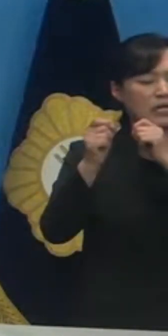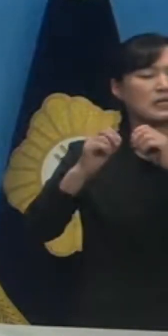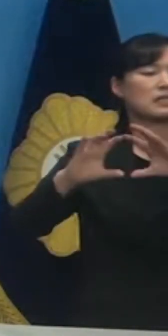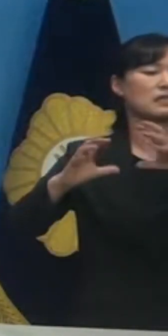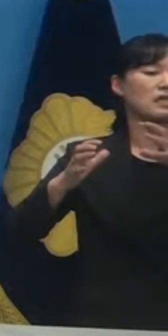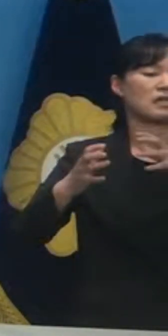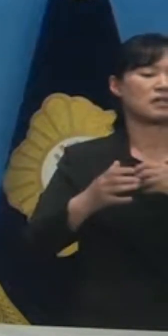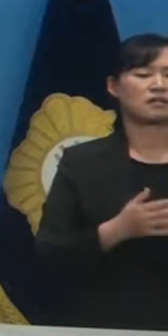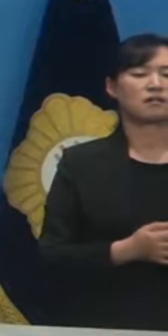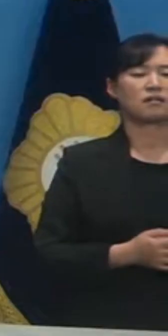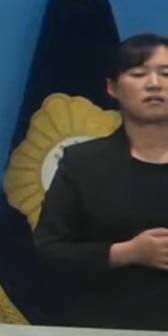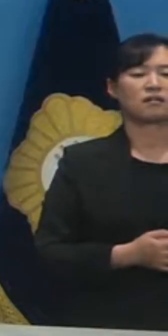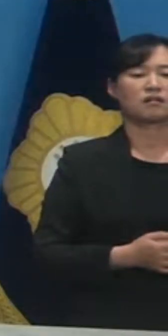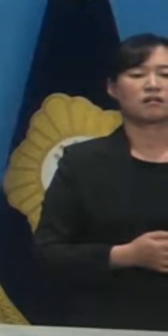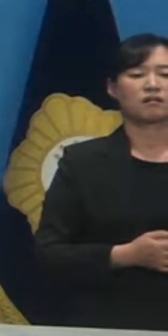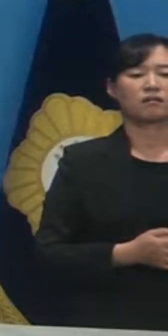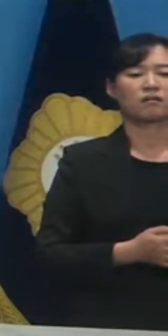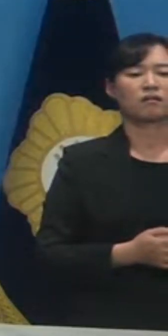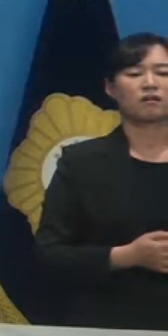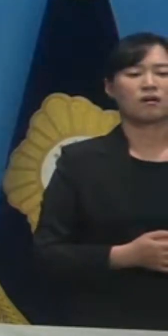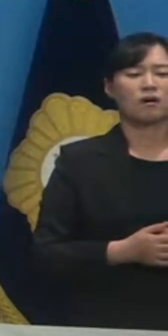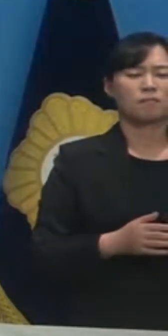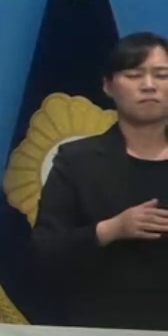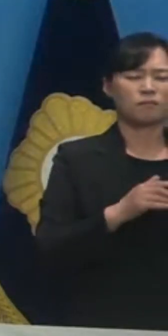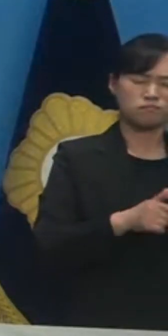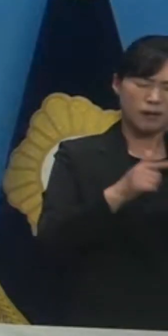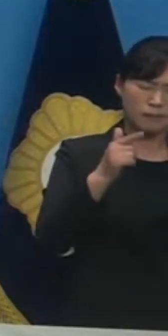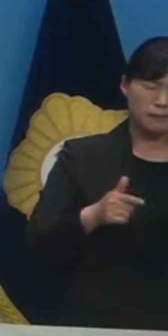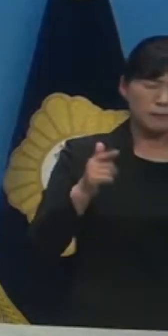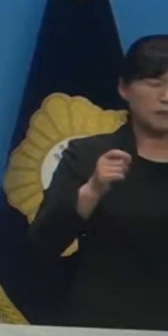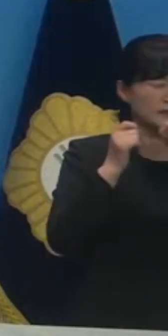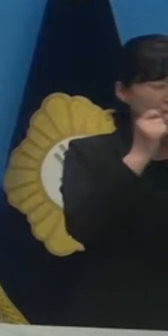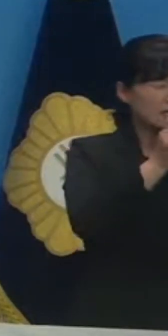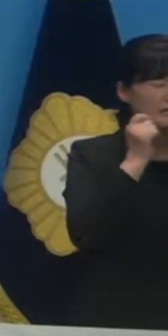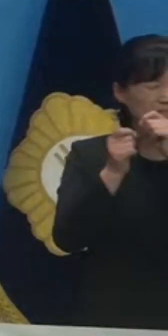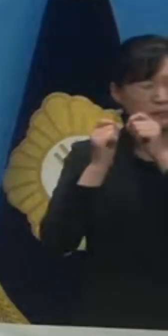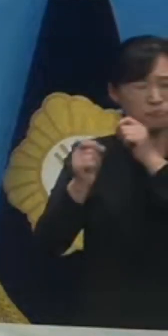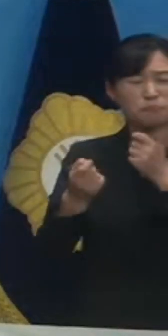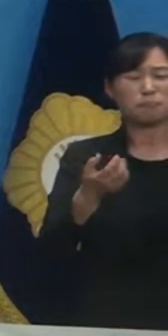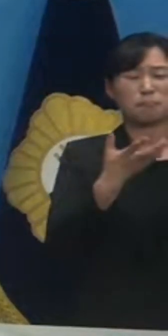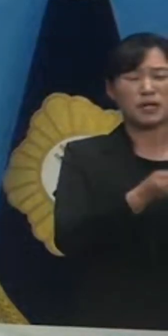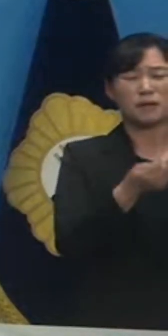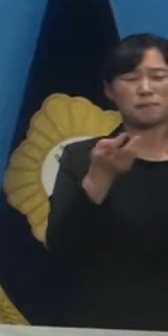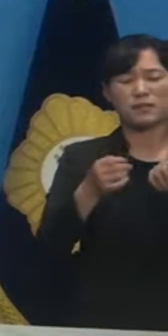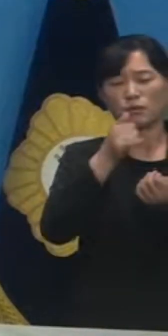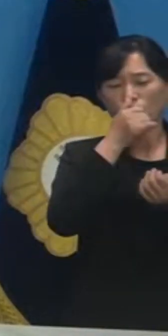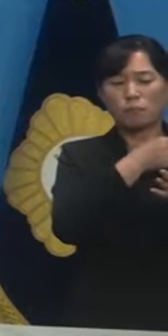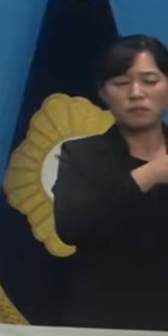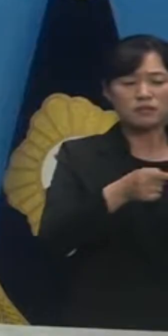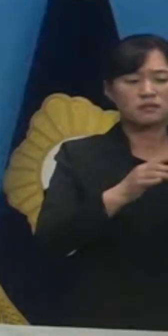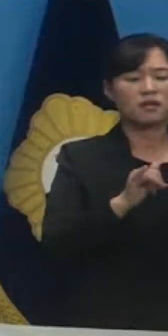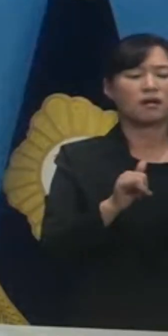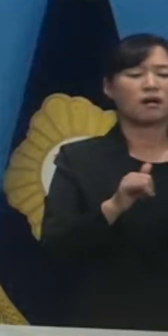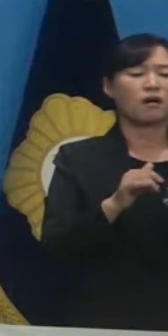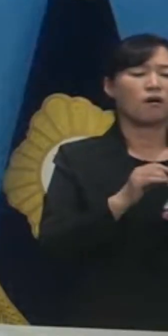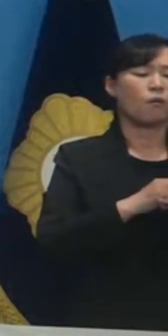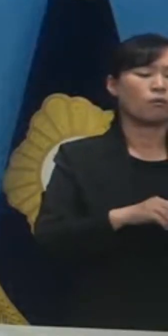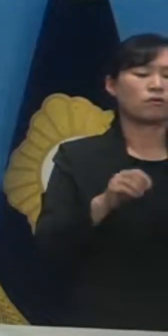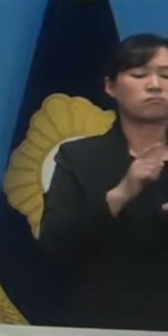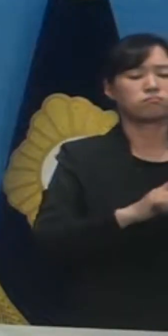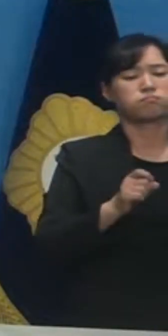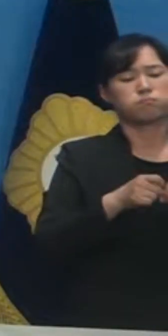사기공화국입니다. 원F에서 온갖 종류의 사기가 차고 넘치며 사기 피해자들이 갈수록